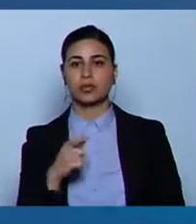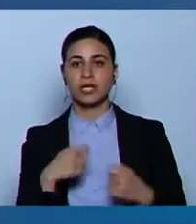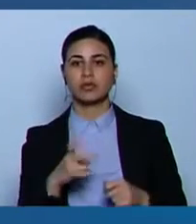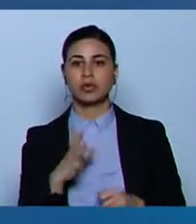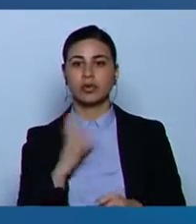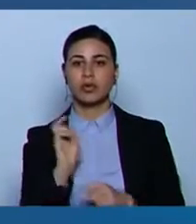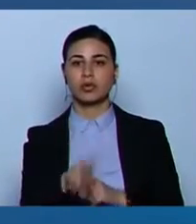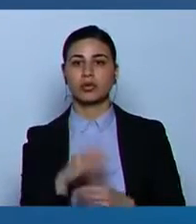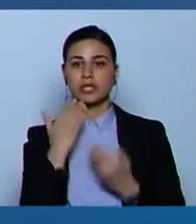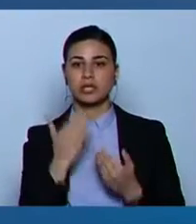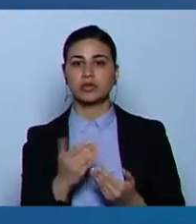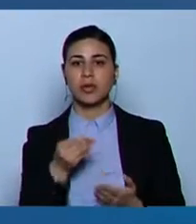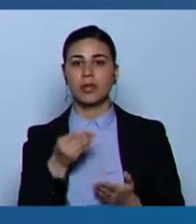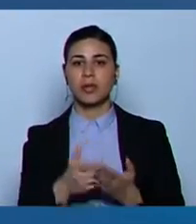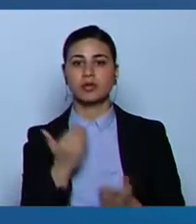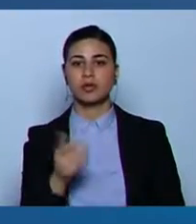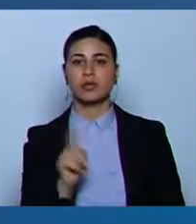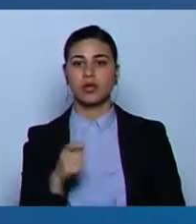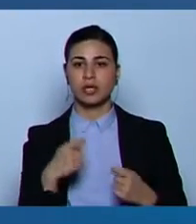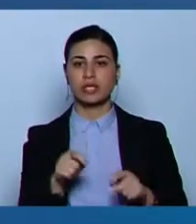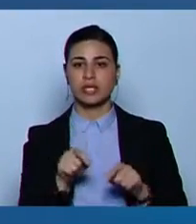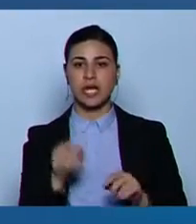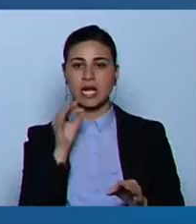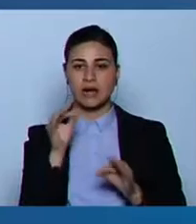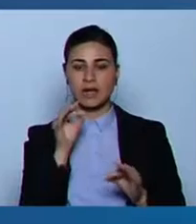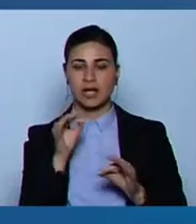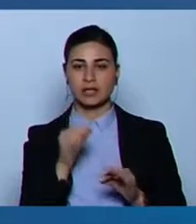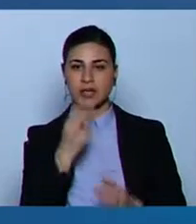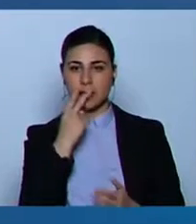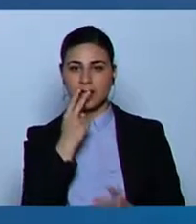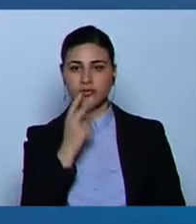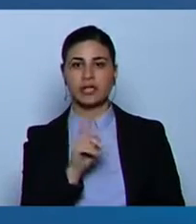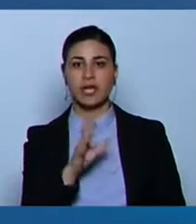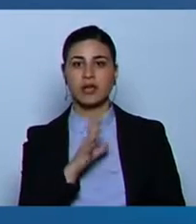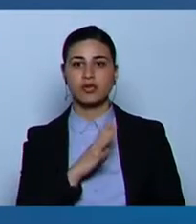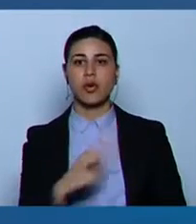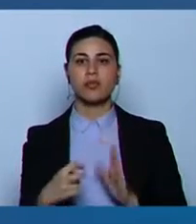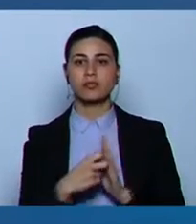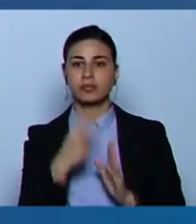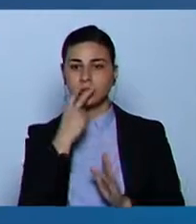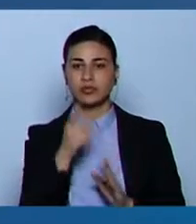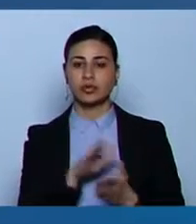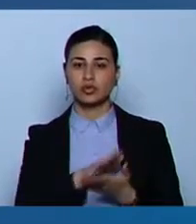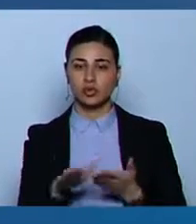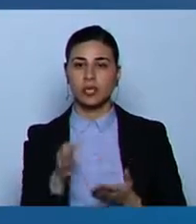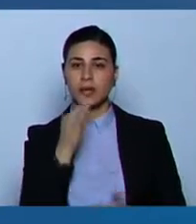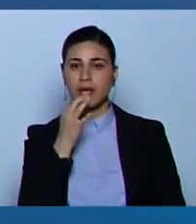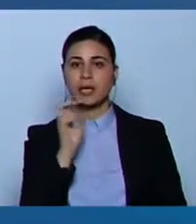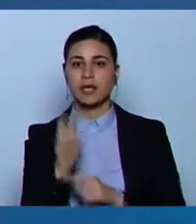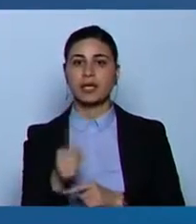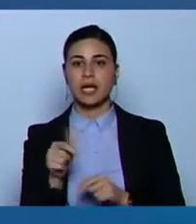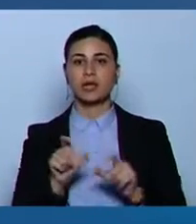უნდა მიხვიდე და უნდა კითხო ბატონო თქვენ რომ ყიდით აქ ყველს მაჩვენეთ ერთი რა სტანდარტის ყველს ყიდით მე რე უნდა შეხვიდეთ